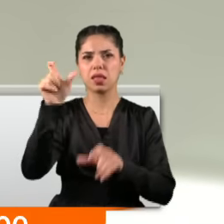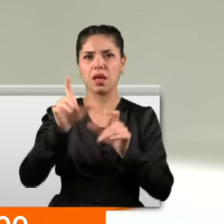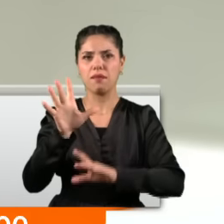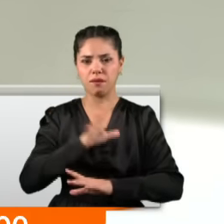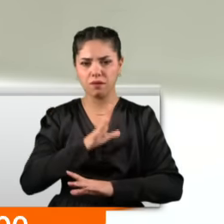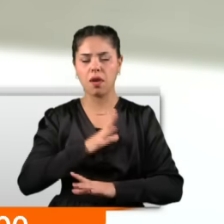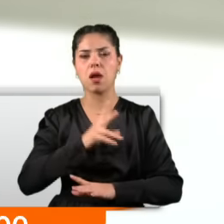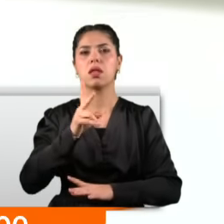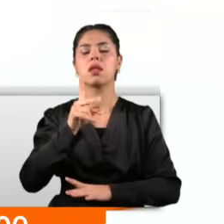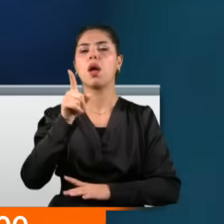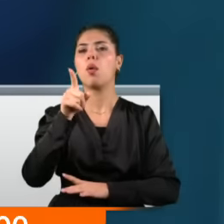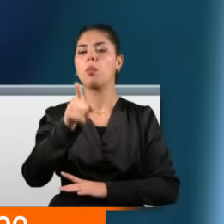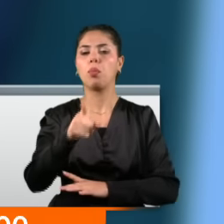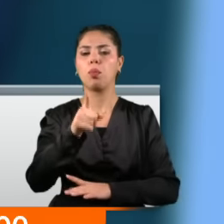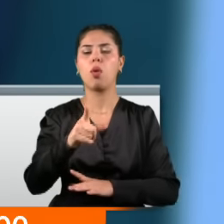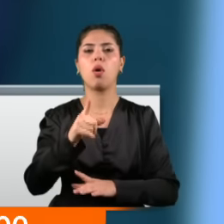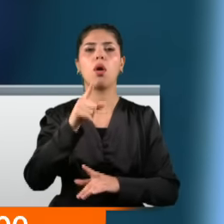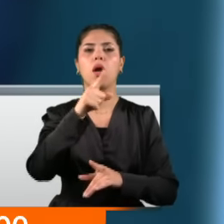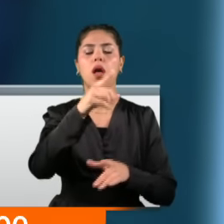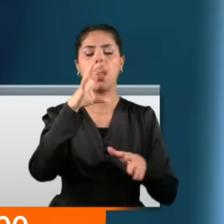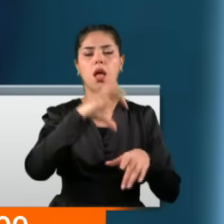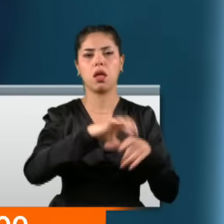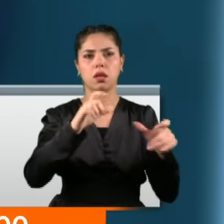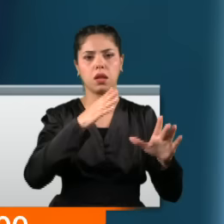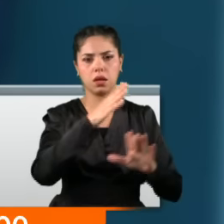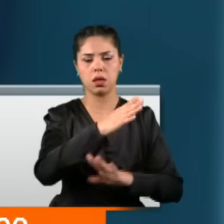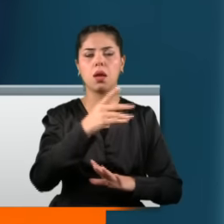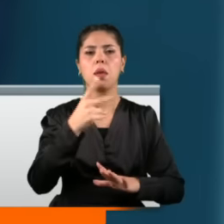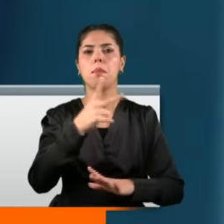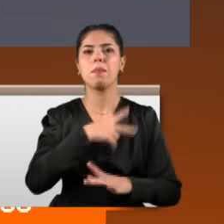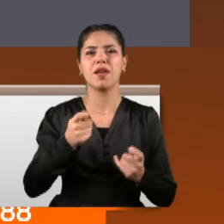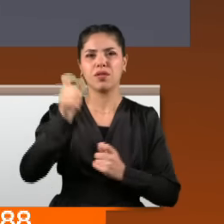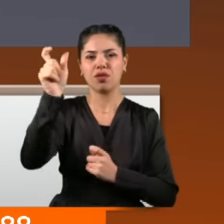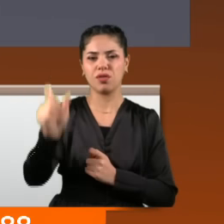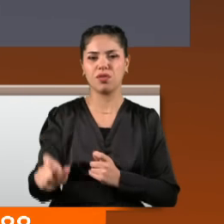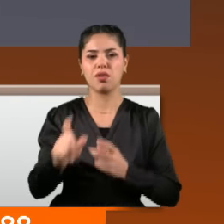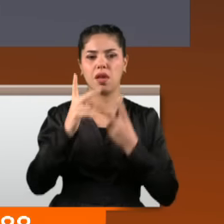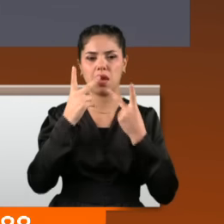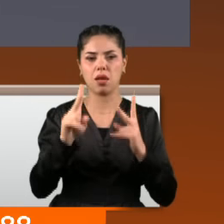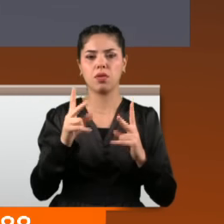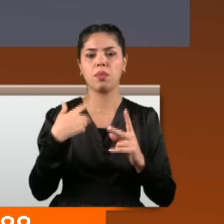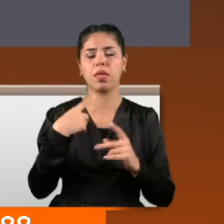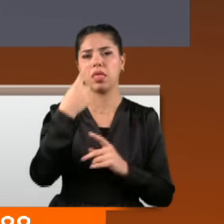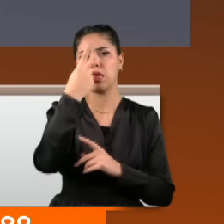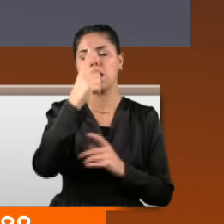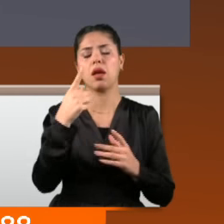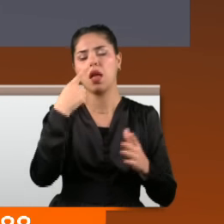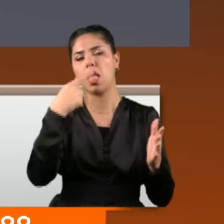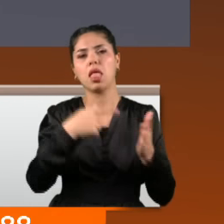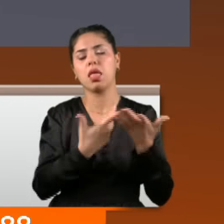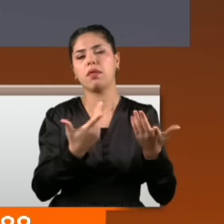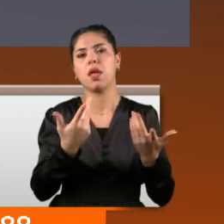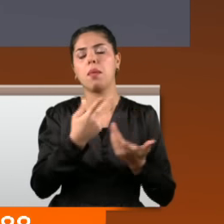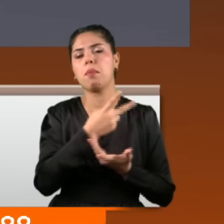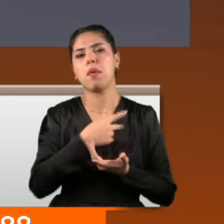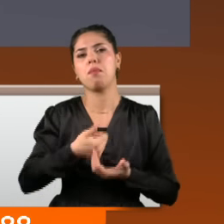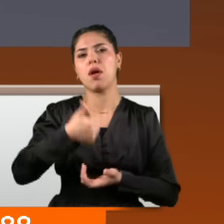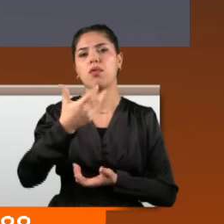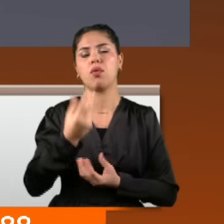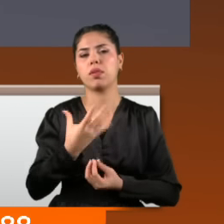belediye çalışanı da savunma verdi. Tek amacım belediye başkanı olabilmekti dedi. Esenyurt Belediyesi'nde işçi kadrosundaydım. Yarı zamanlı